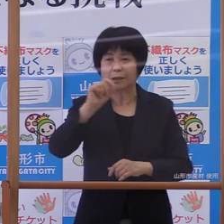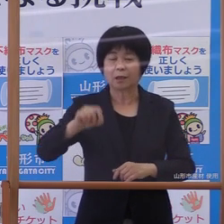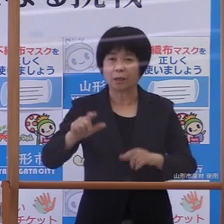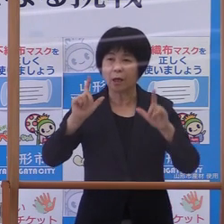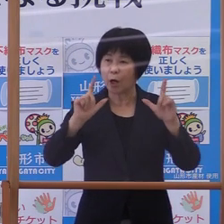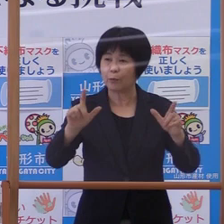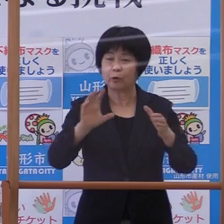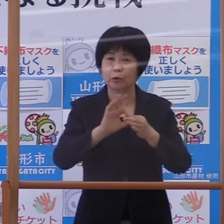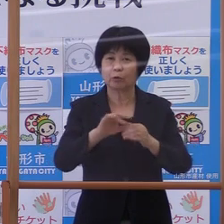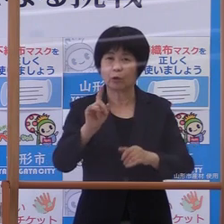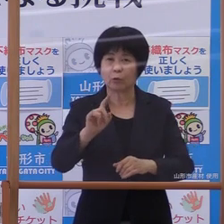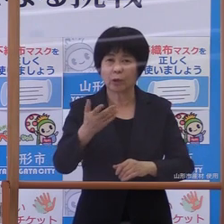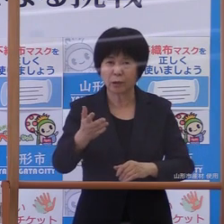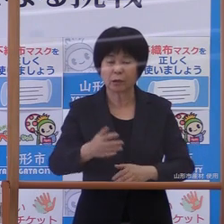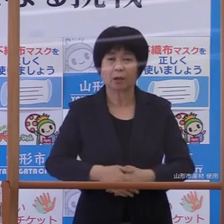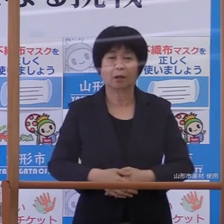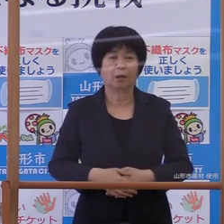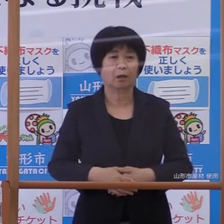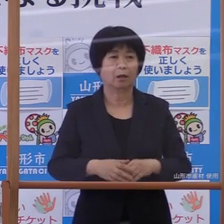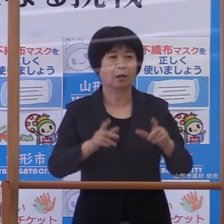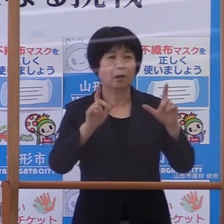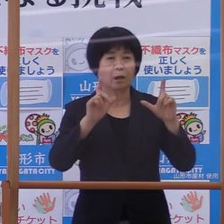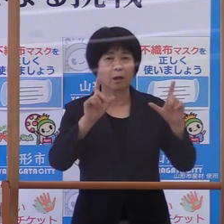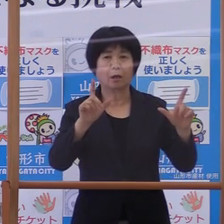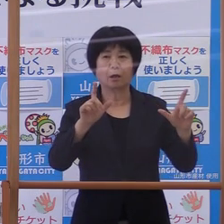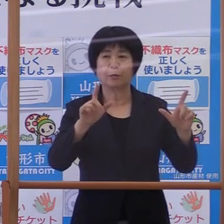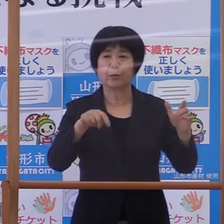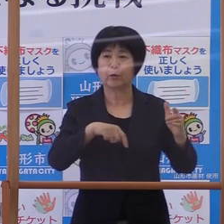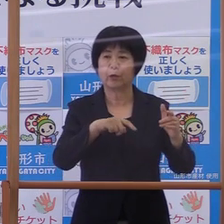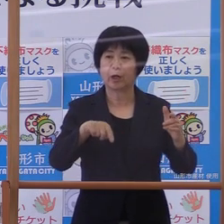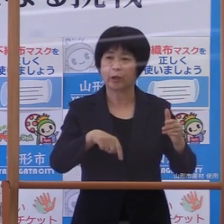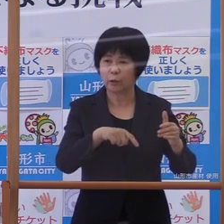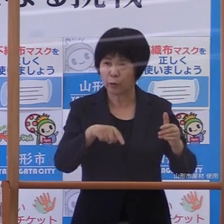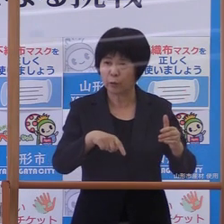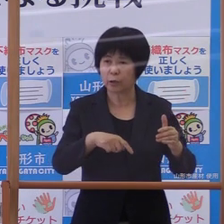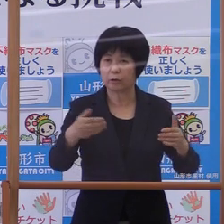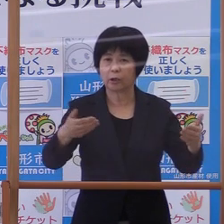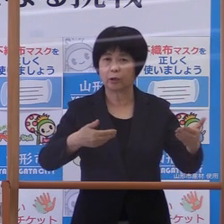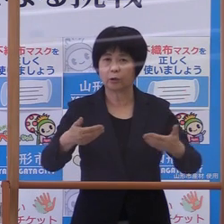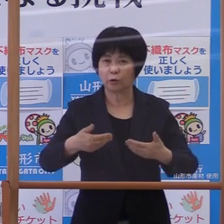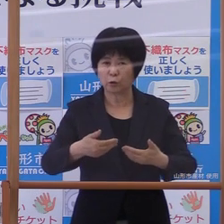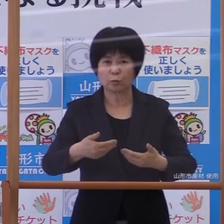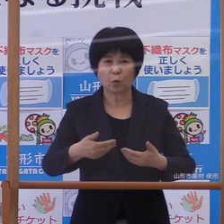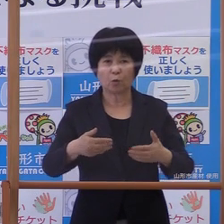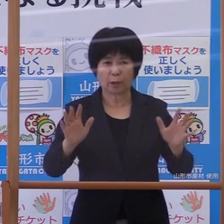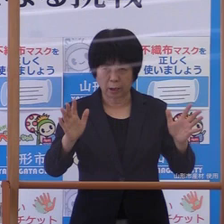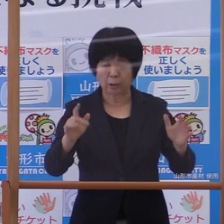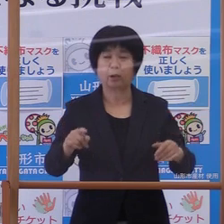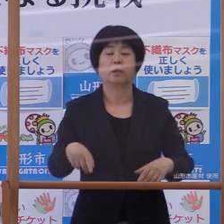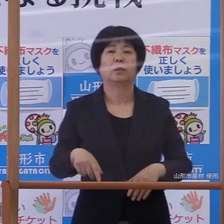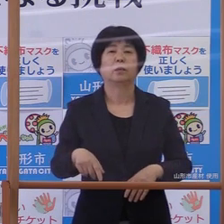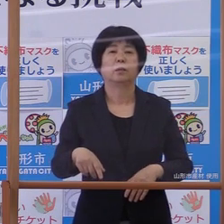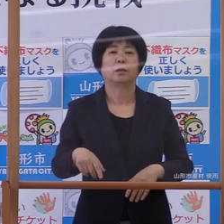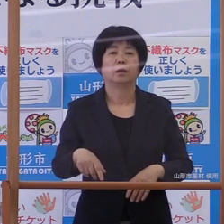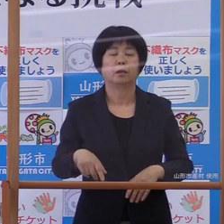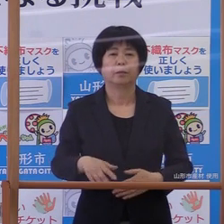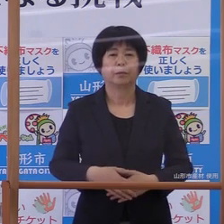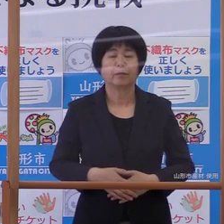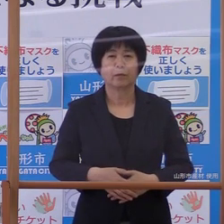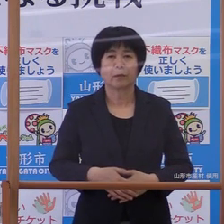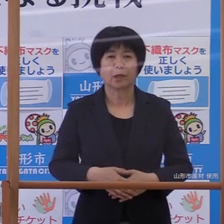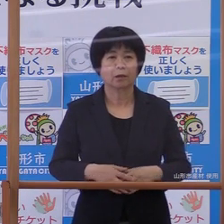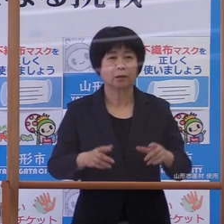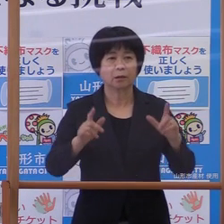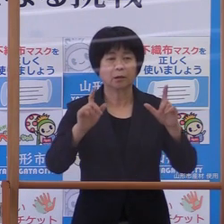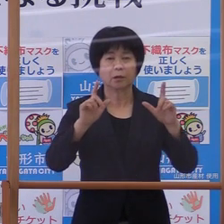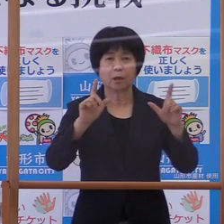はい、 他に発表案件についてご質問ございますか。よろしいですか。じゃあすみません、発表案件以